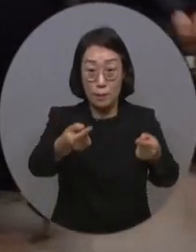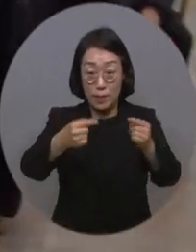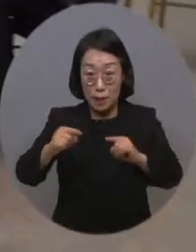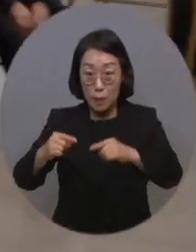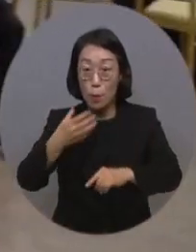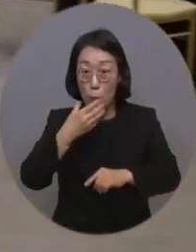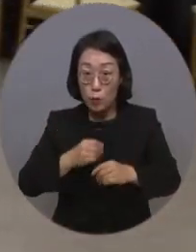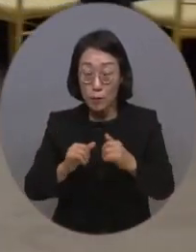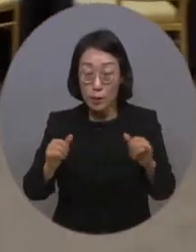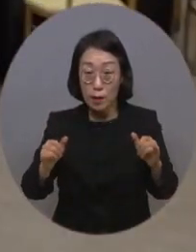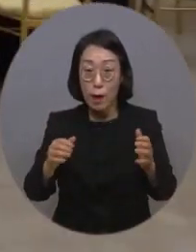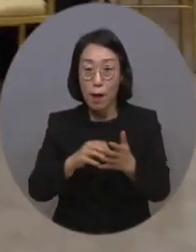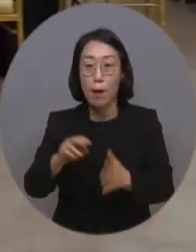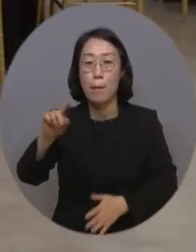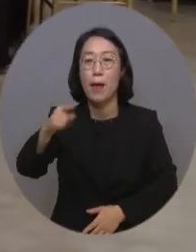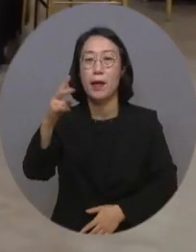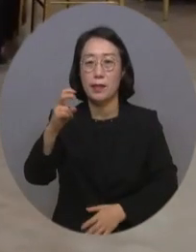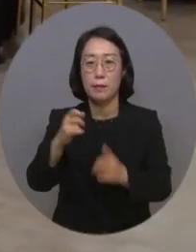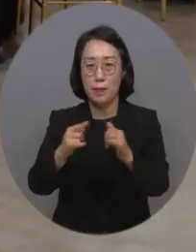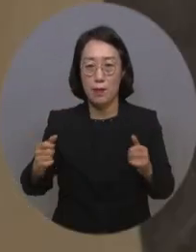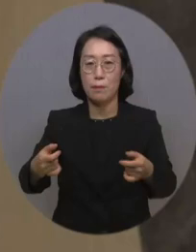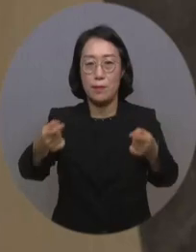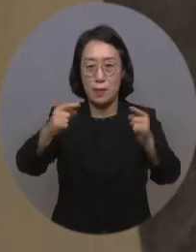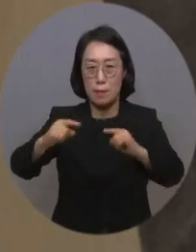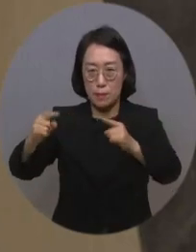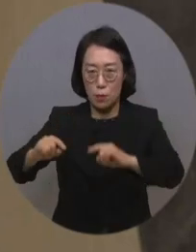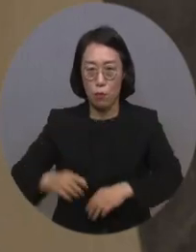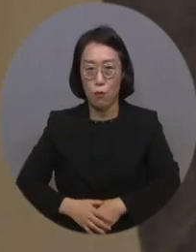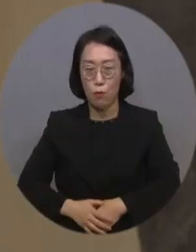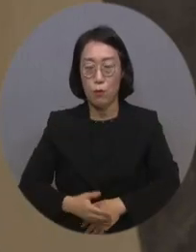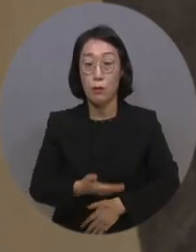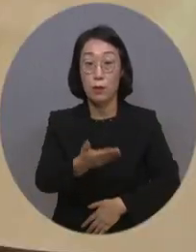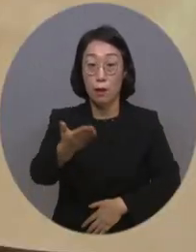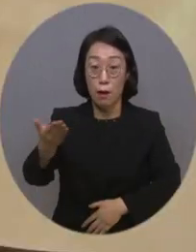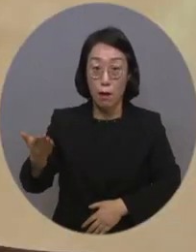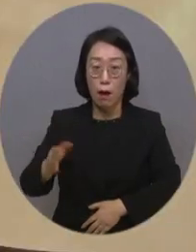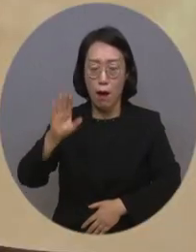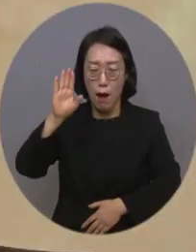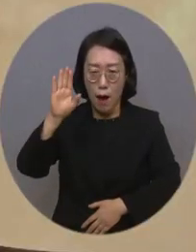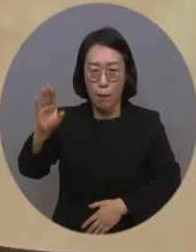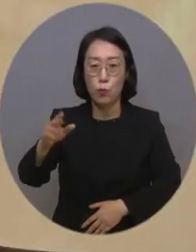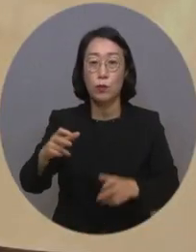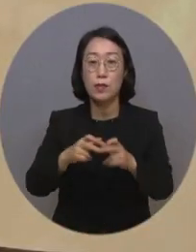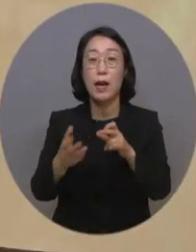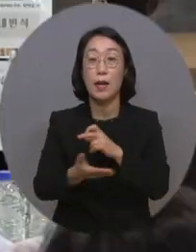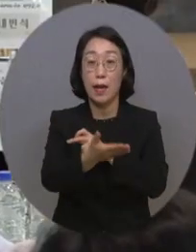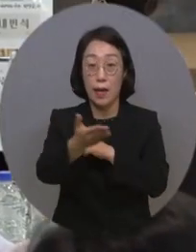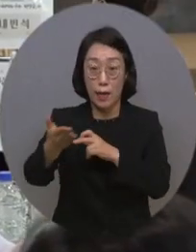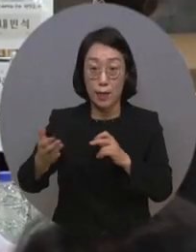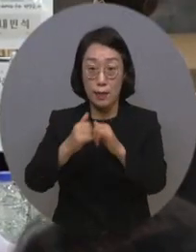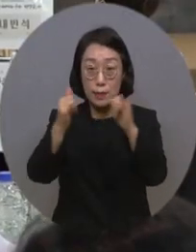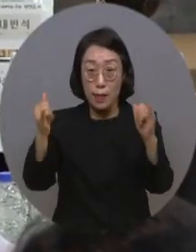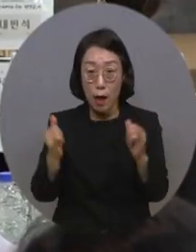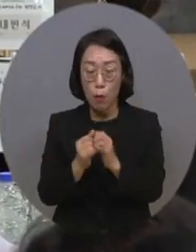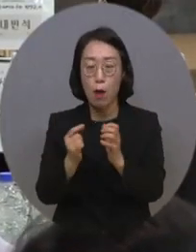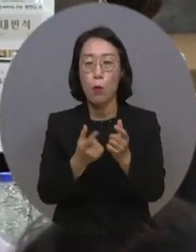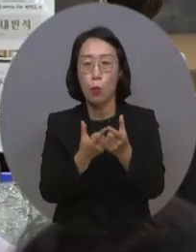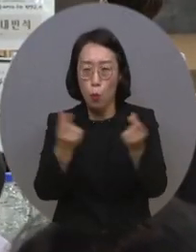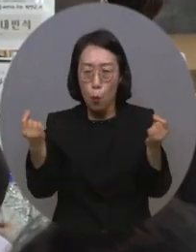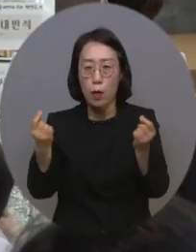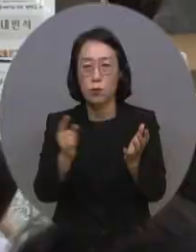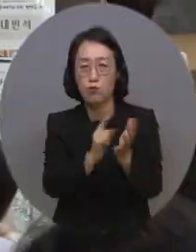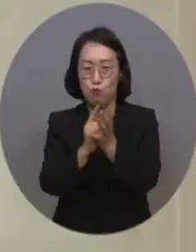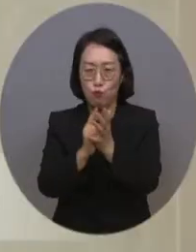복지관 직원 등 120여 명이 참석했습니다. 참석한 의원은 앞으로 장애인들이 사회의 일원으로 인식되길 바람을